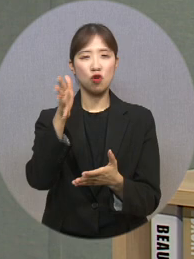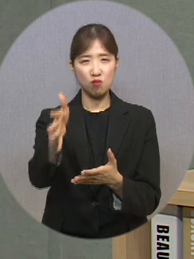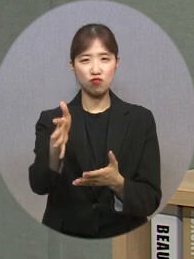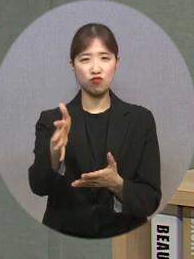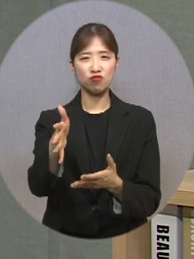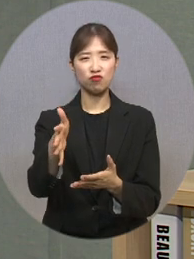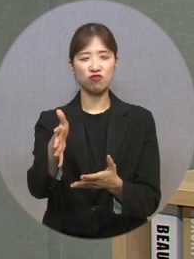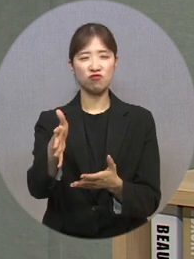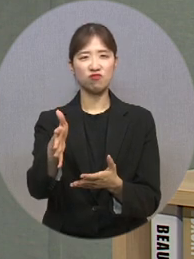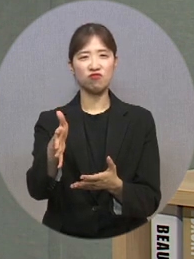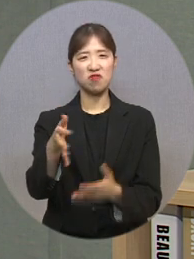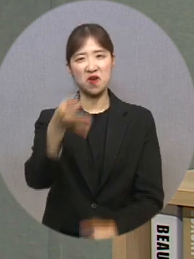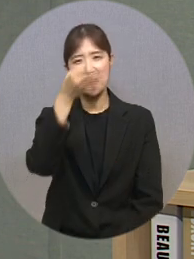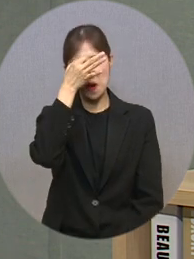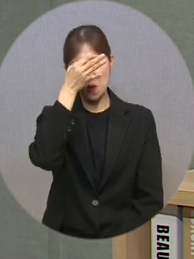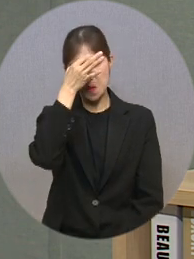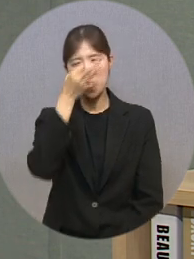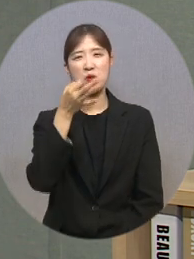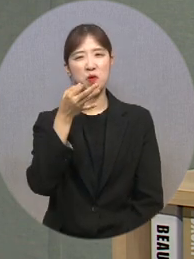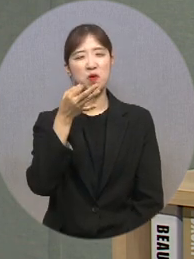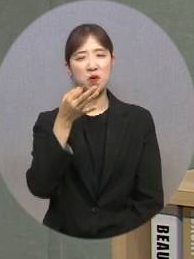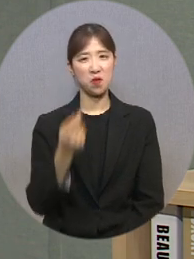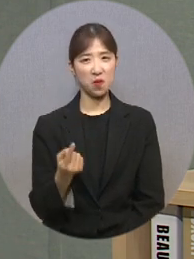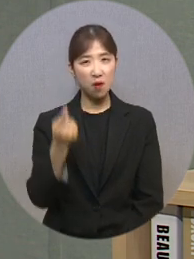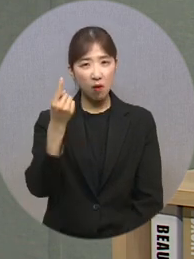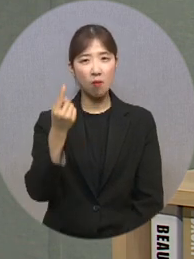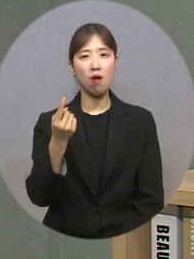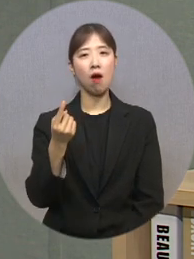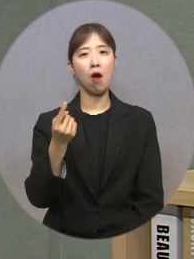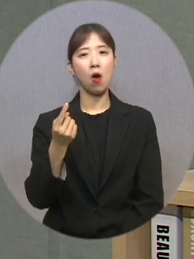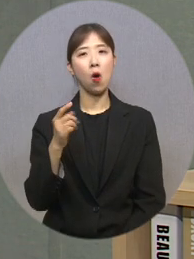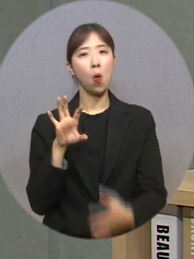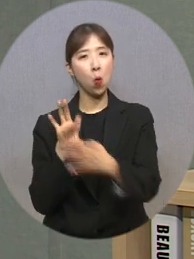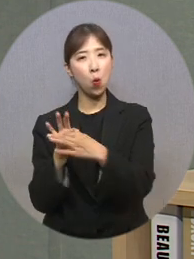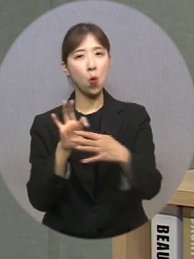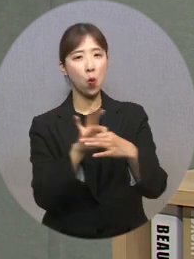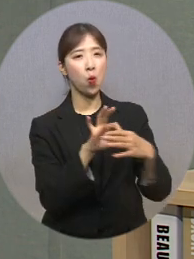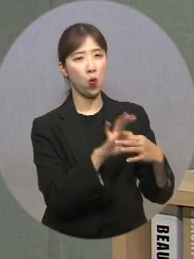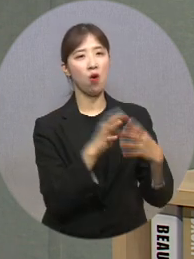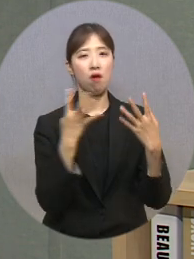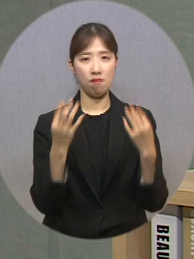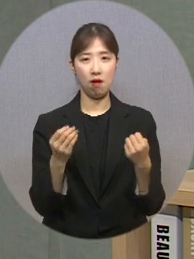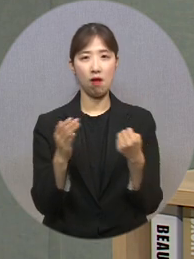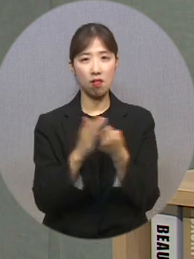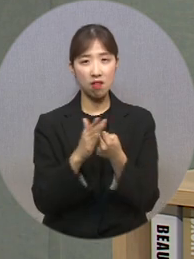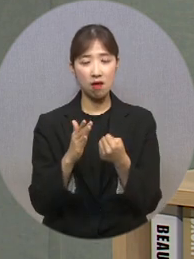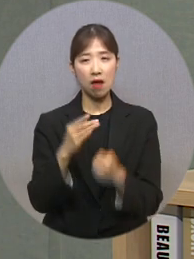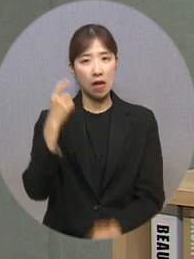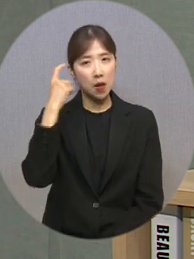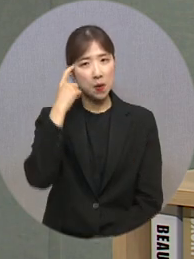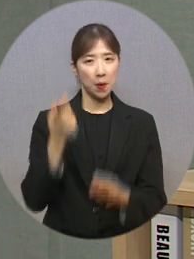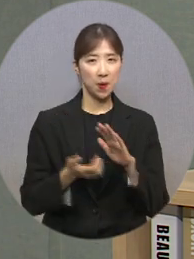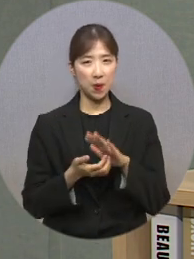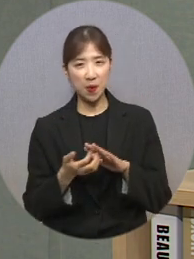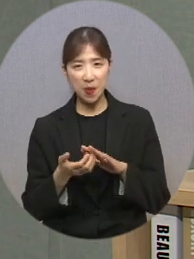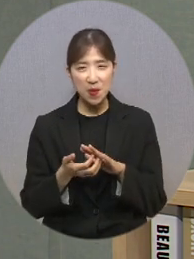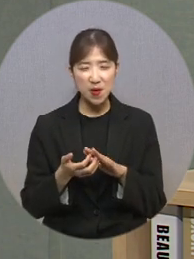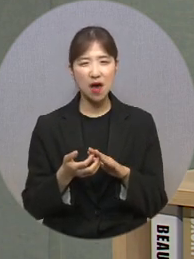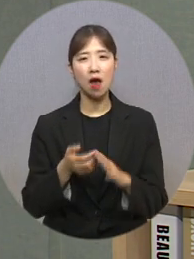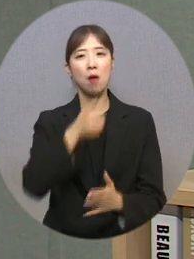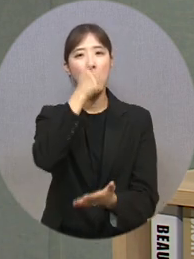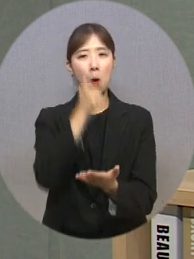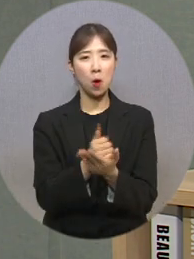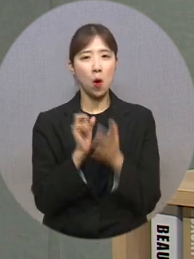가지로 우리들에게 접근되니까 아주 그 지능 범죄가 저희들 곁을 떠나지